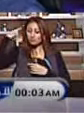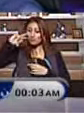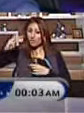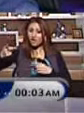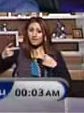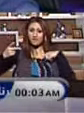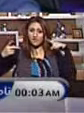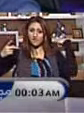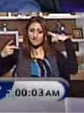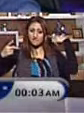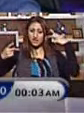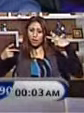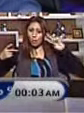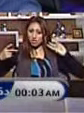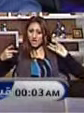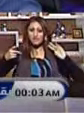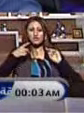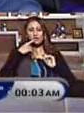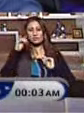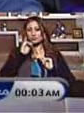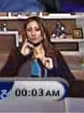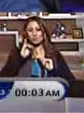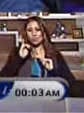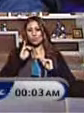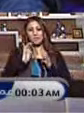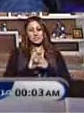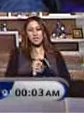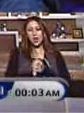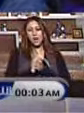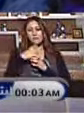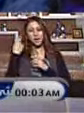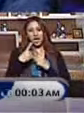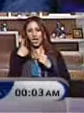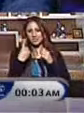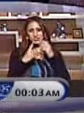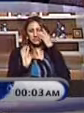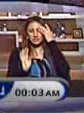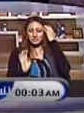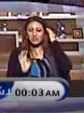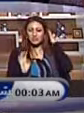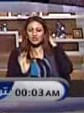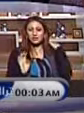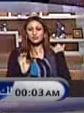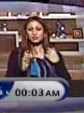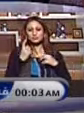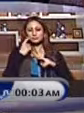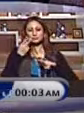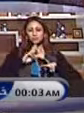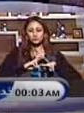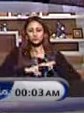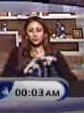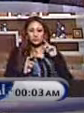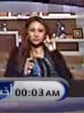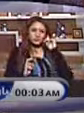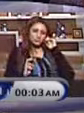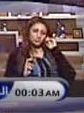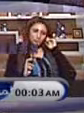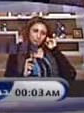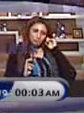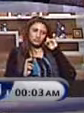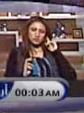لو وجدت ثمره شجره الشح الخلقي جايه منين او يعني ثمراته